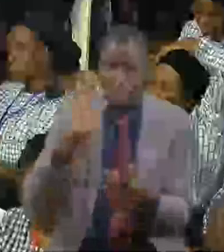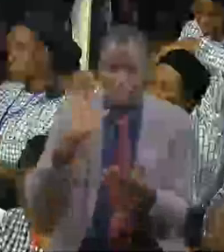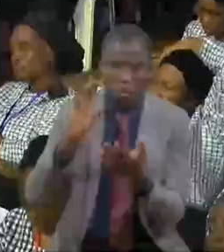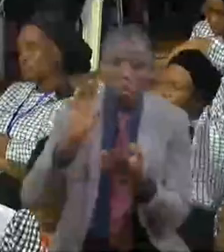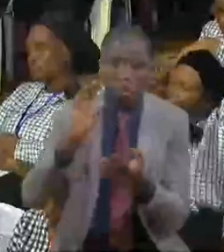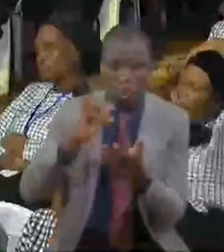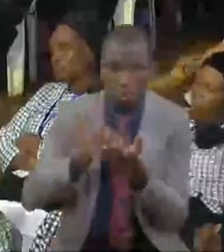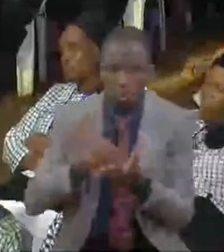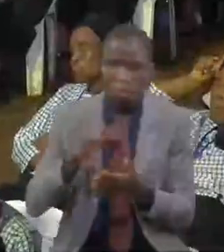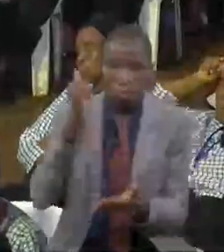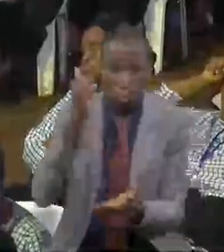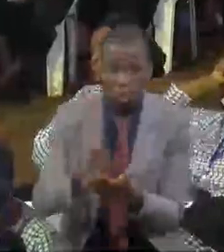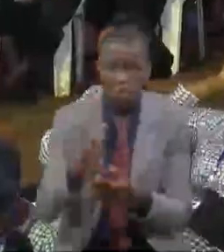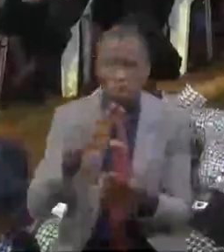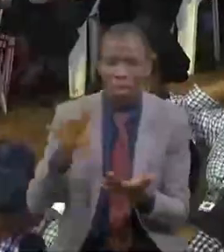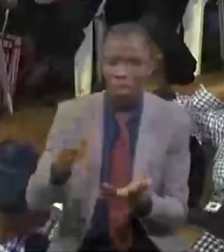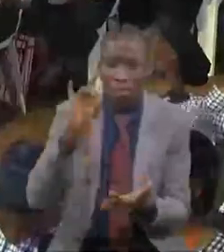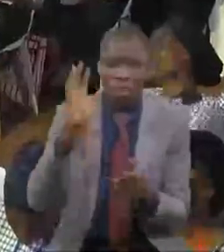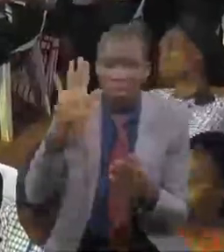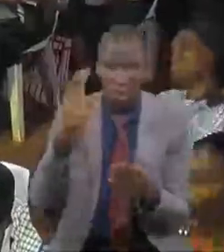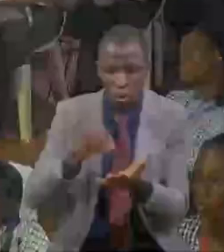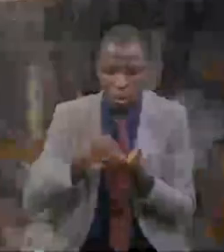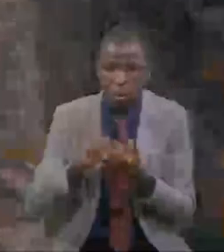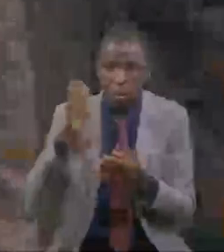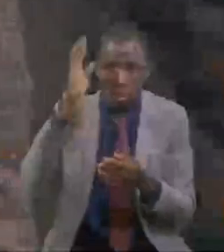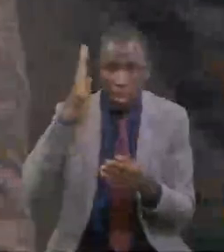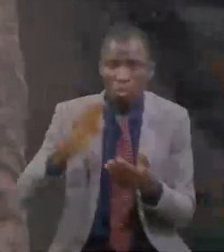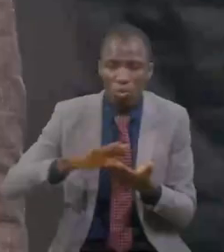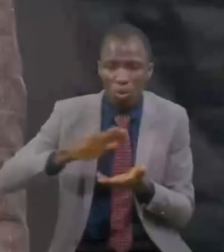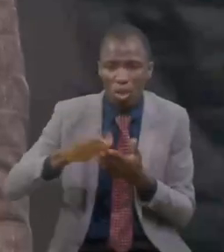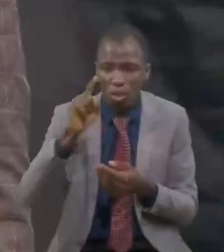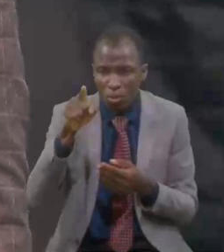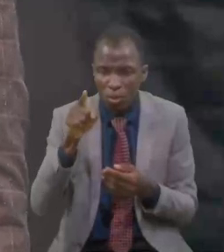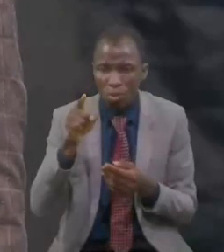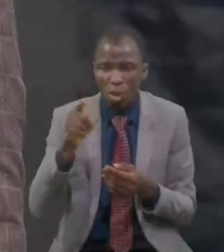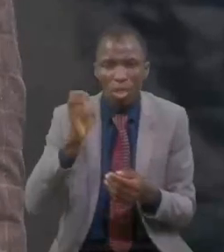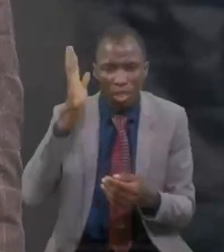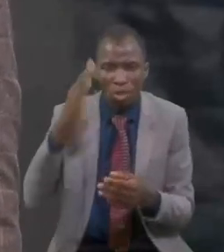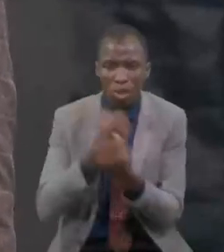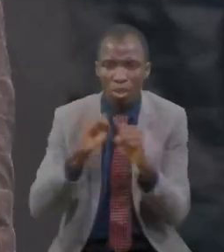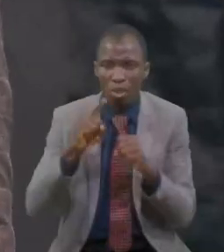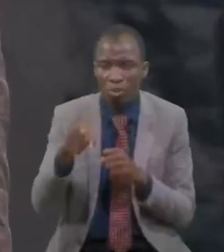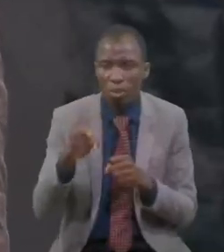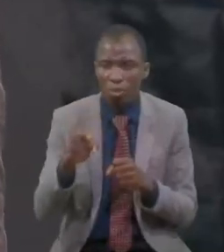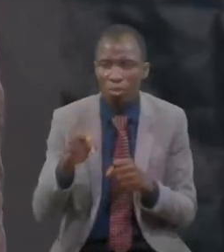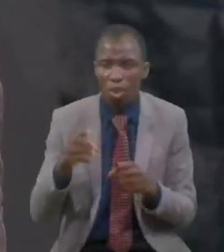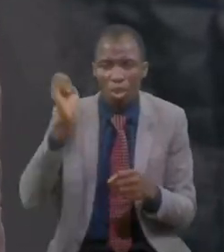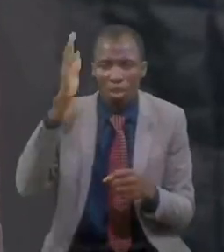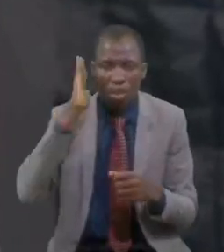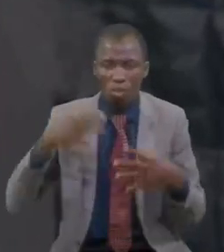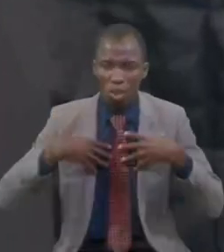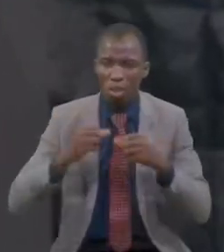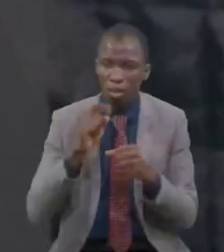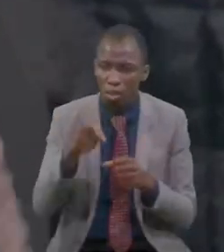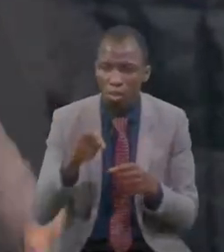portion venez prendre le vôre il vous pardonnera il vous sauvera le Seigneur vous